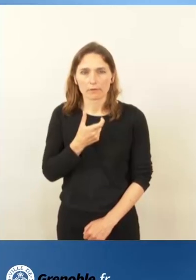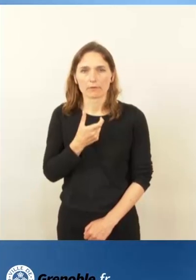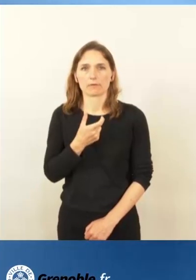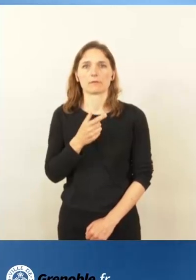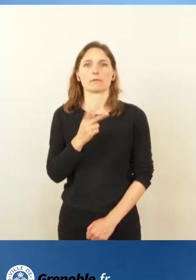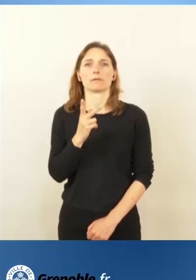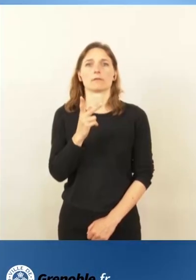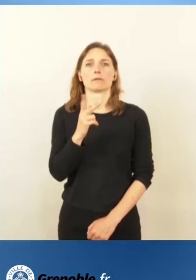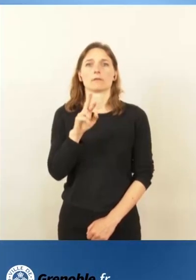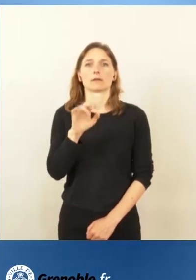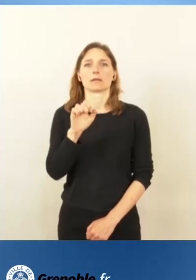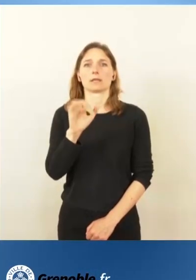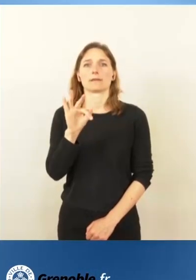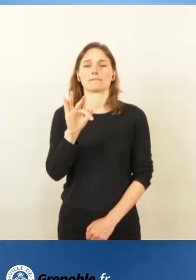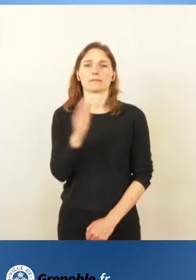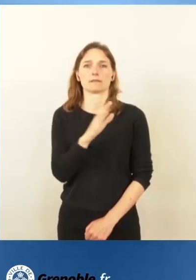crief chastagnier